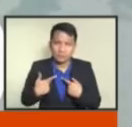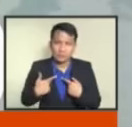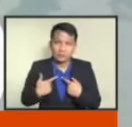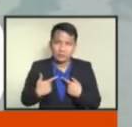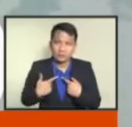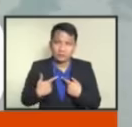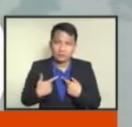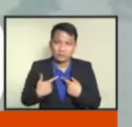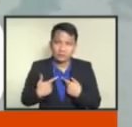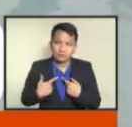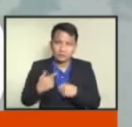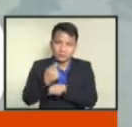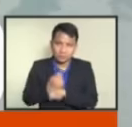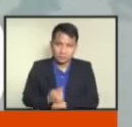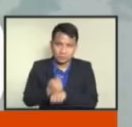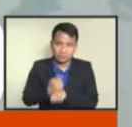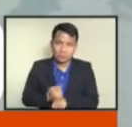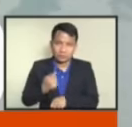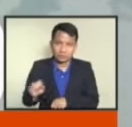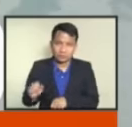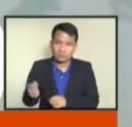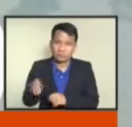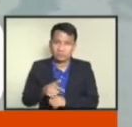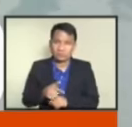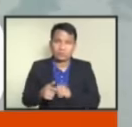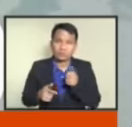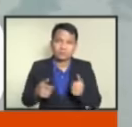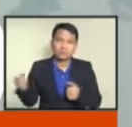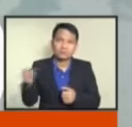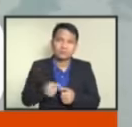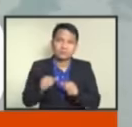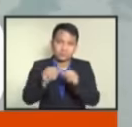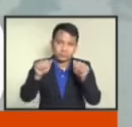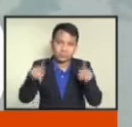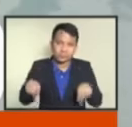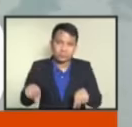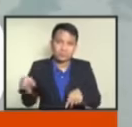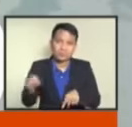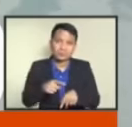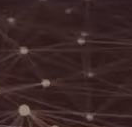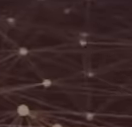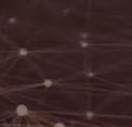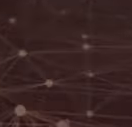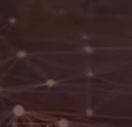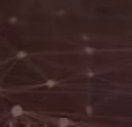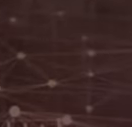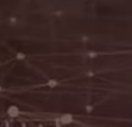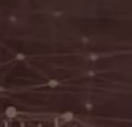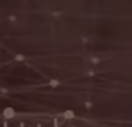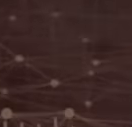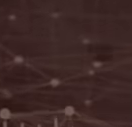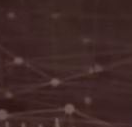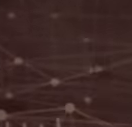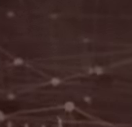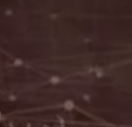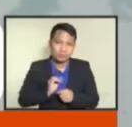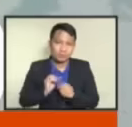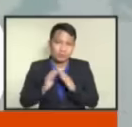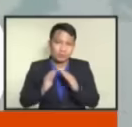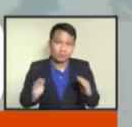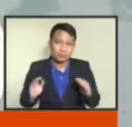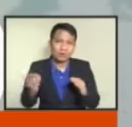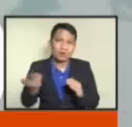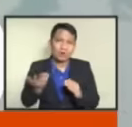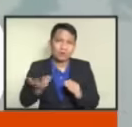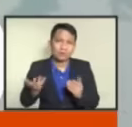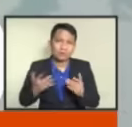may, kumbaga, nagtiterapy yung anak namin. Okay. Tapos kumuha pa kami ng apartment, sir, para sabi ko sa sariling bahay namin, para malaman ko kung